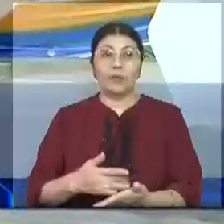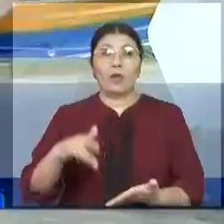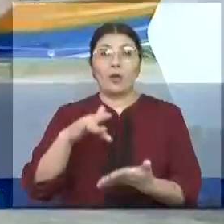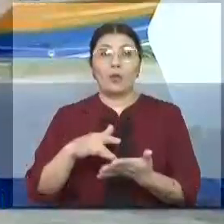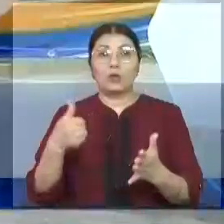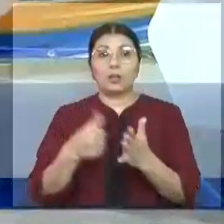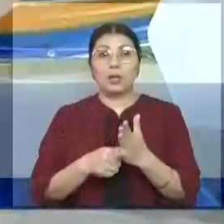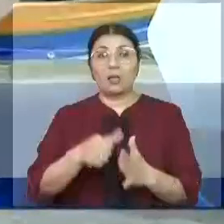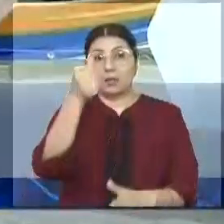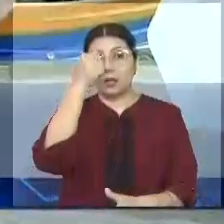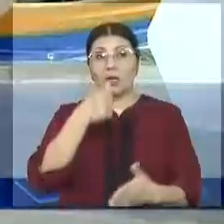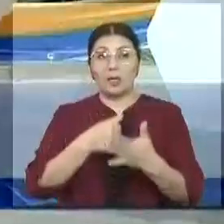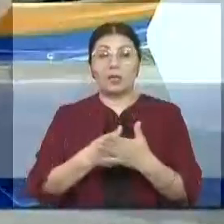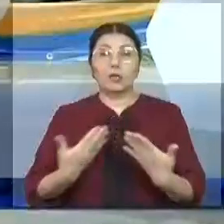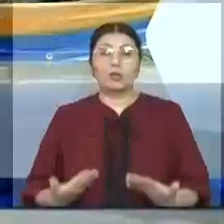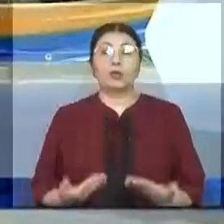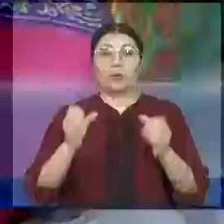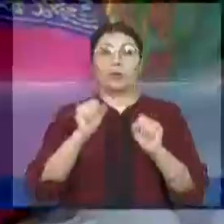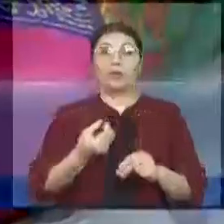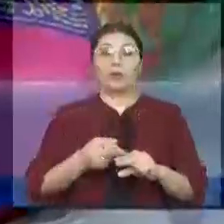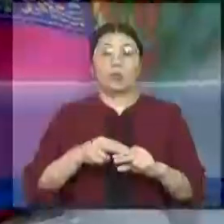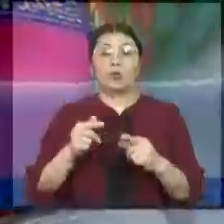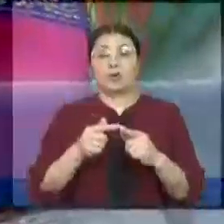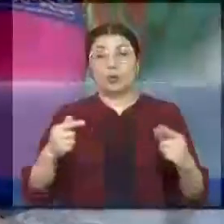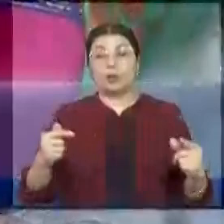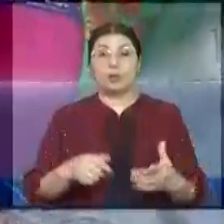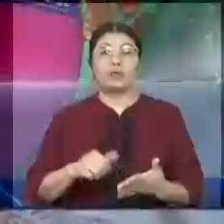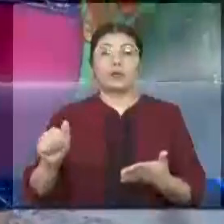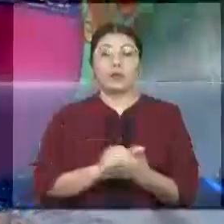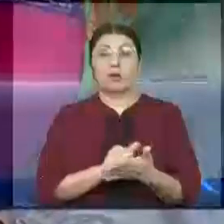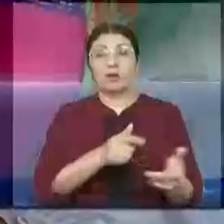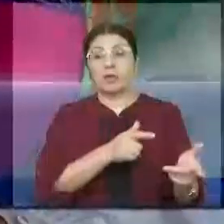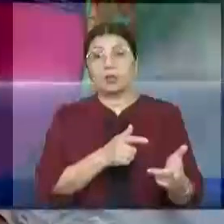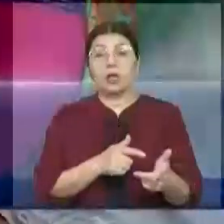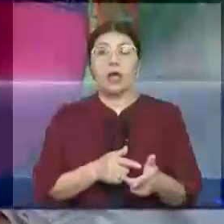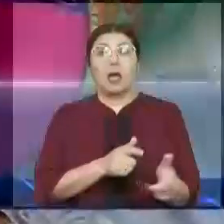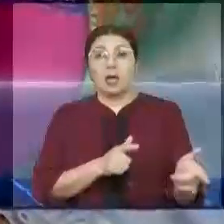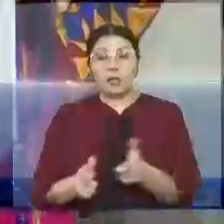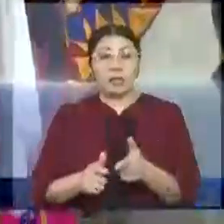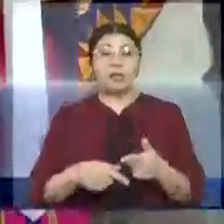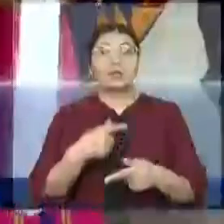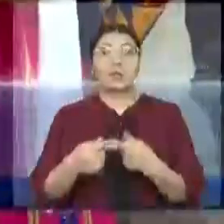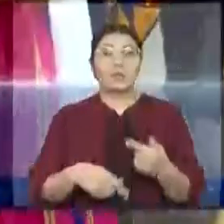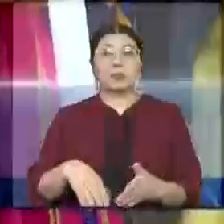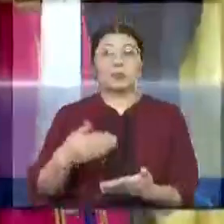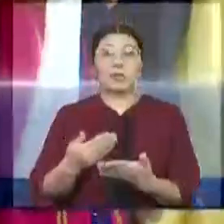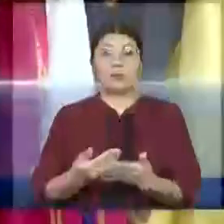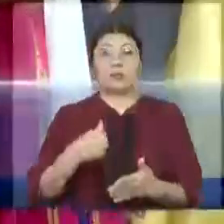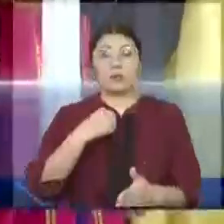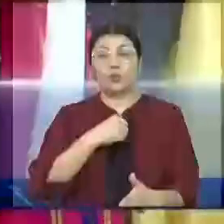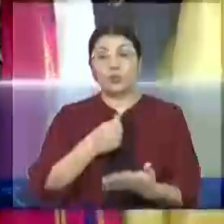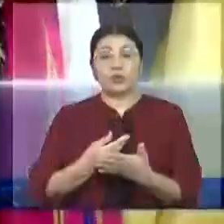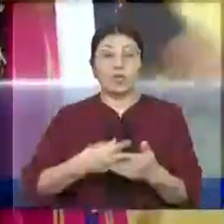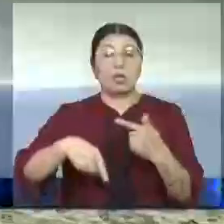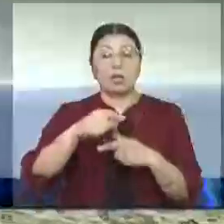6 айға дейін тұруға рұқсат бар. Осы уақыт ішінде құжаттарын реттеп, бала-шағасын мектеп пен балабақшаға орналастырады. Ал өздері білім алып, кәсіп ашып, енді бірі